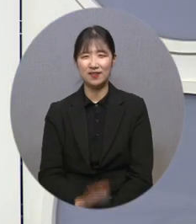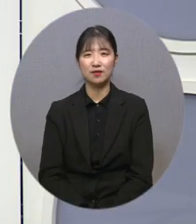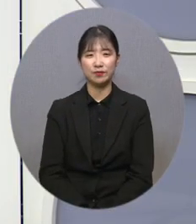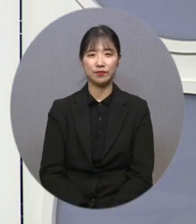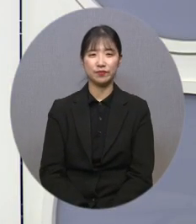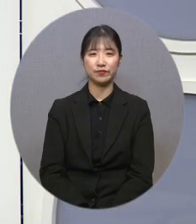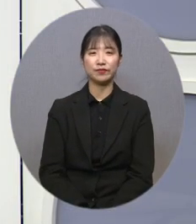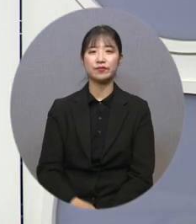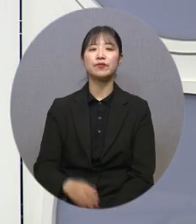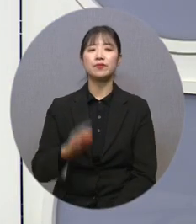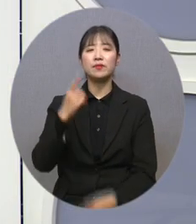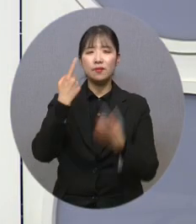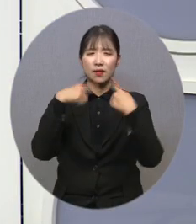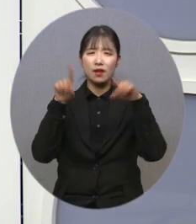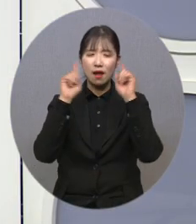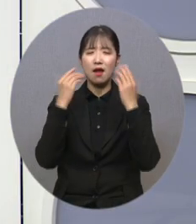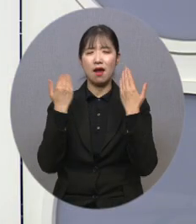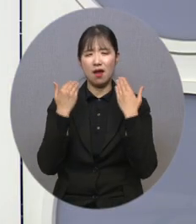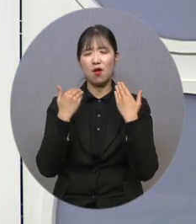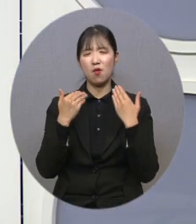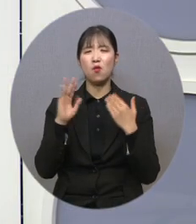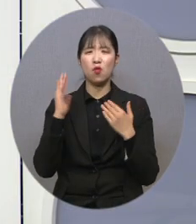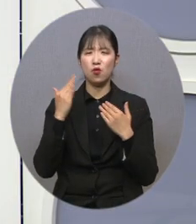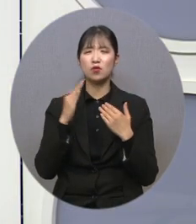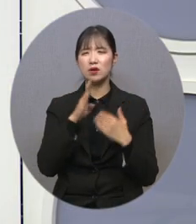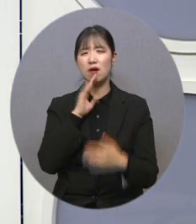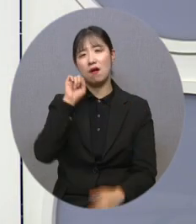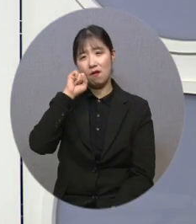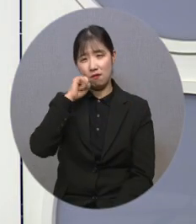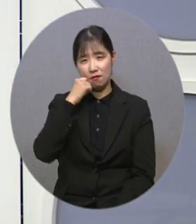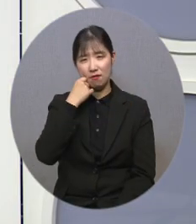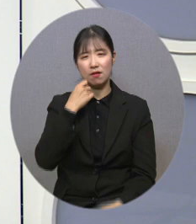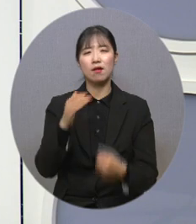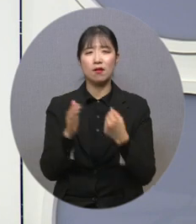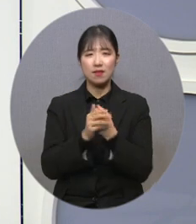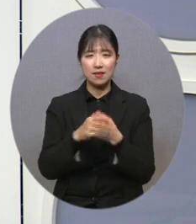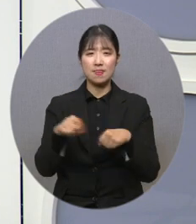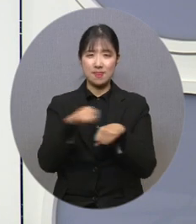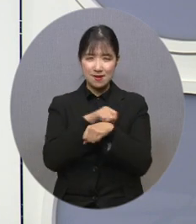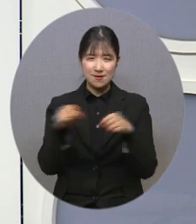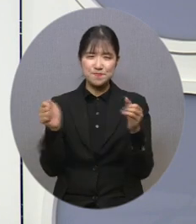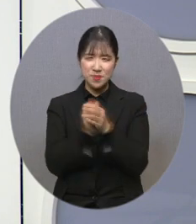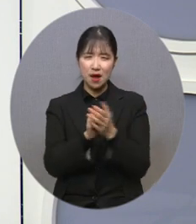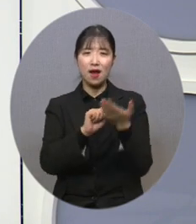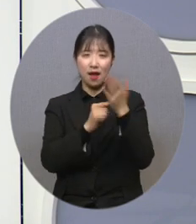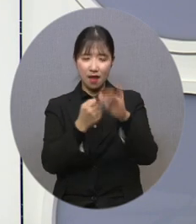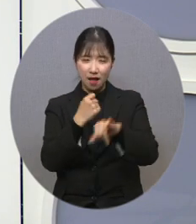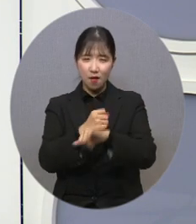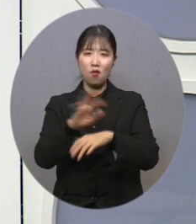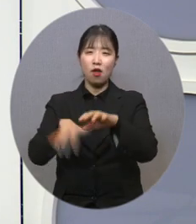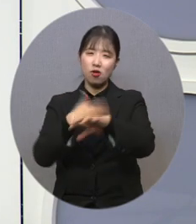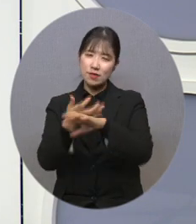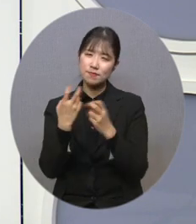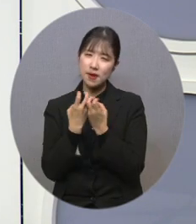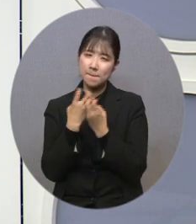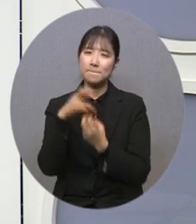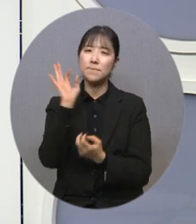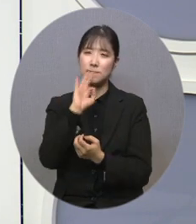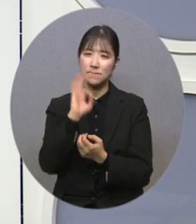요즘 대학은 사실 굉장히 어렵습니다. 그래서 특성화해야 되고 혁신 방안을